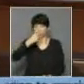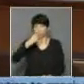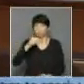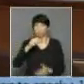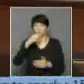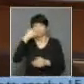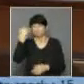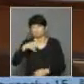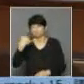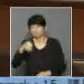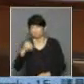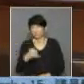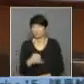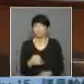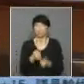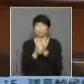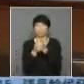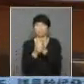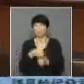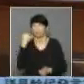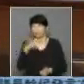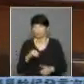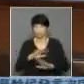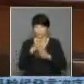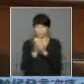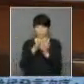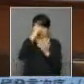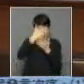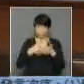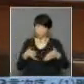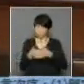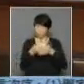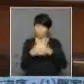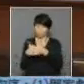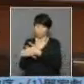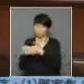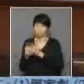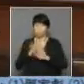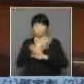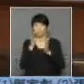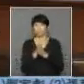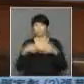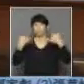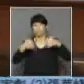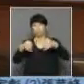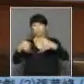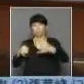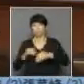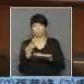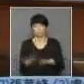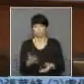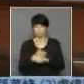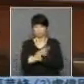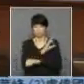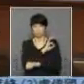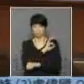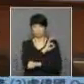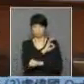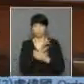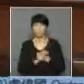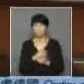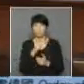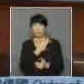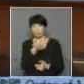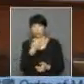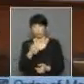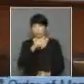嚴格來說，他的施政就是處處碰壁、寸步難行。 現時社會上事實上就有不少的